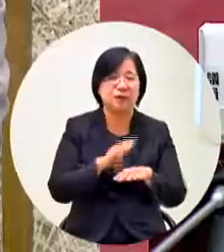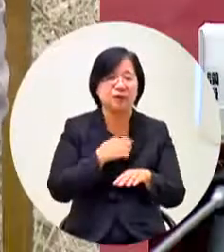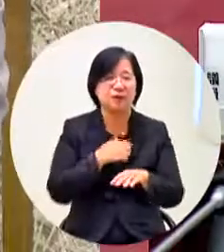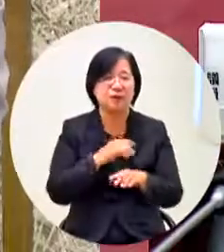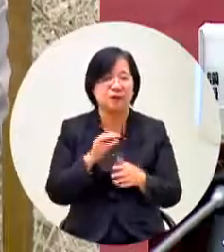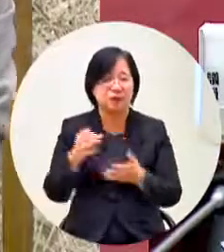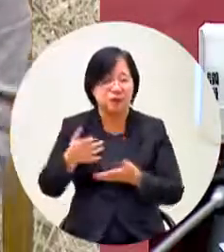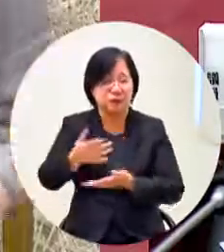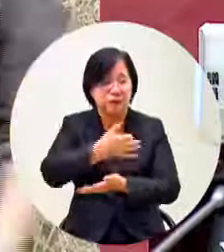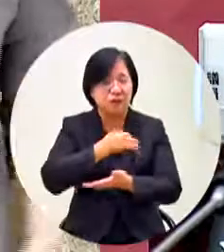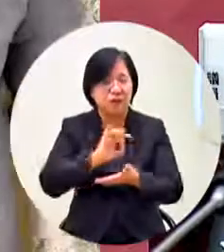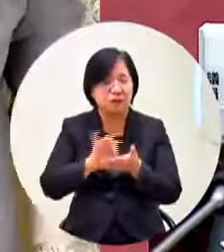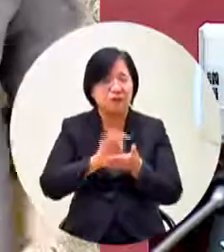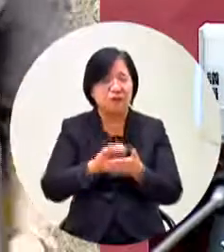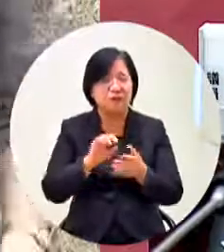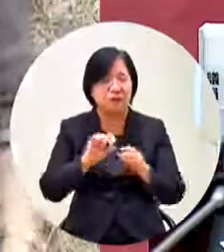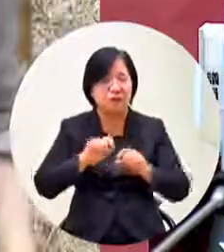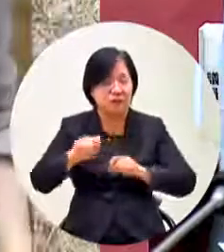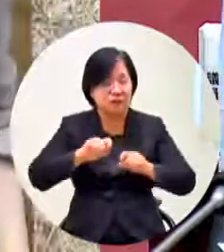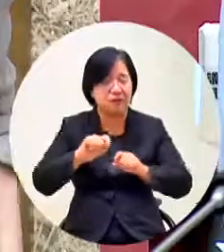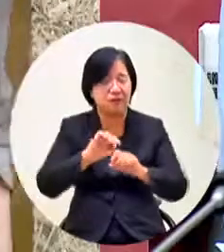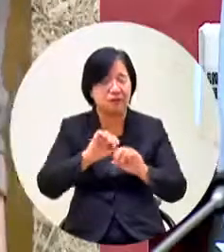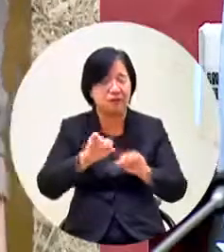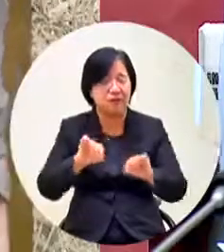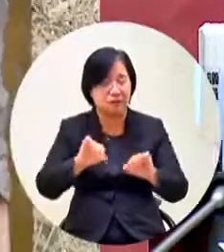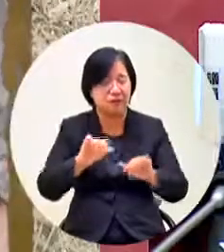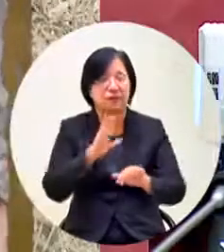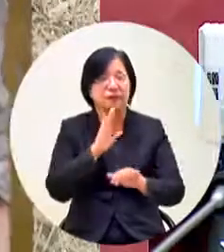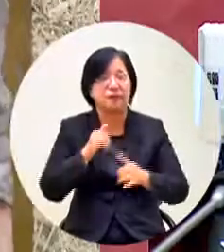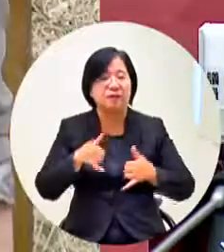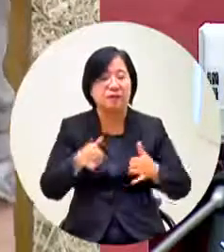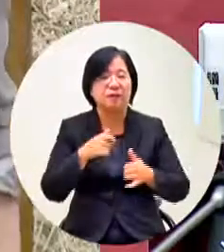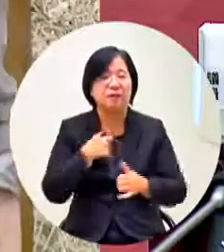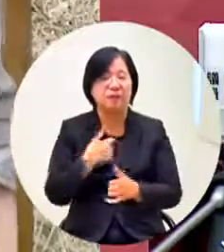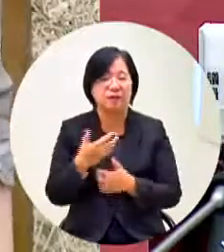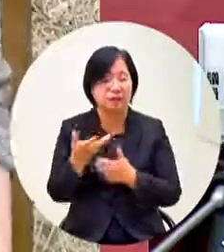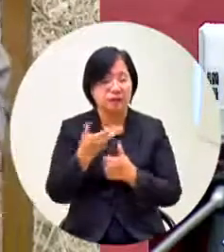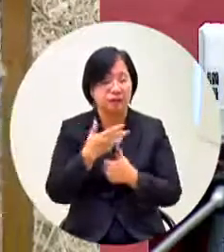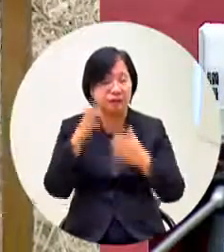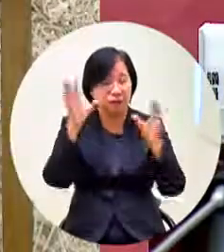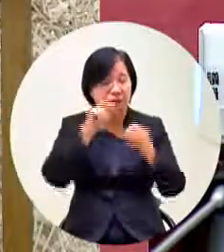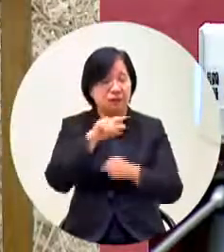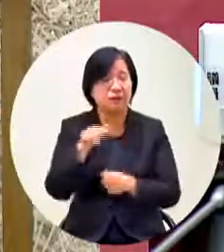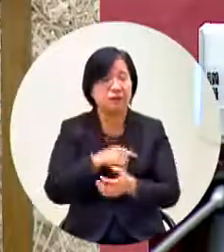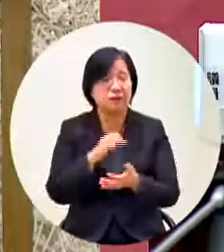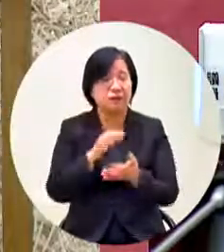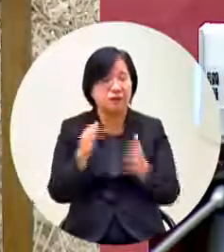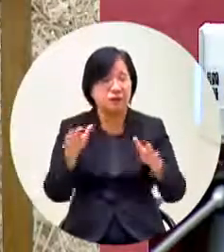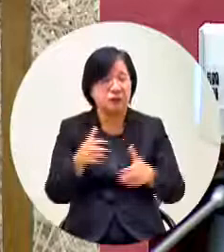知道这个是计划道路。 好，那这个就是你们给我的资料了哈，总预算